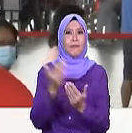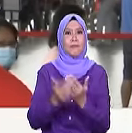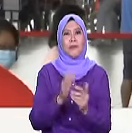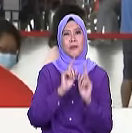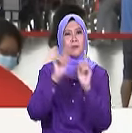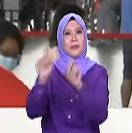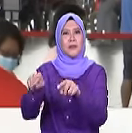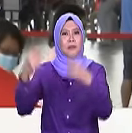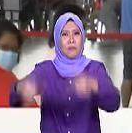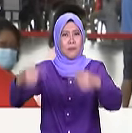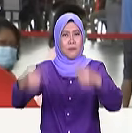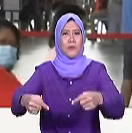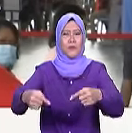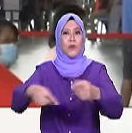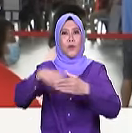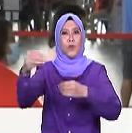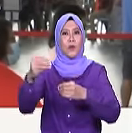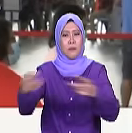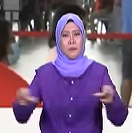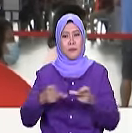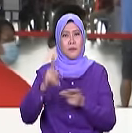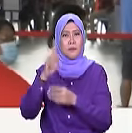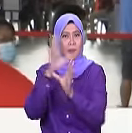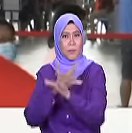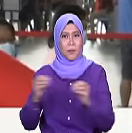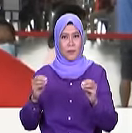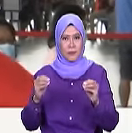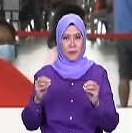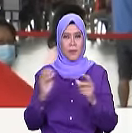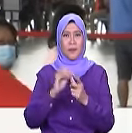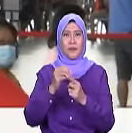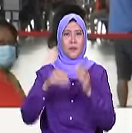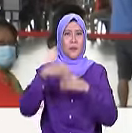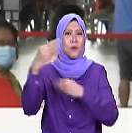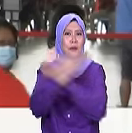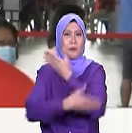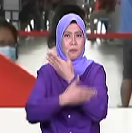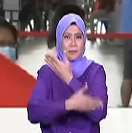kejohanan-kejohanan di luar dari Sarawak ataupun di luar negara lah,